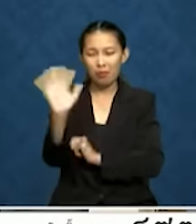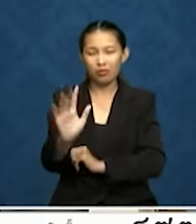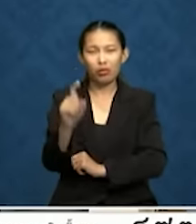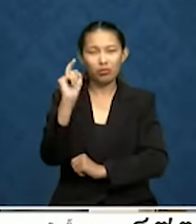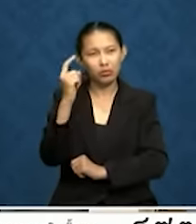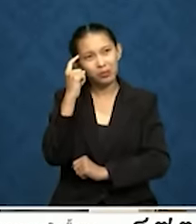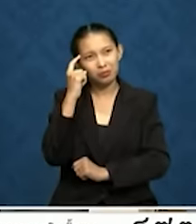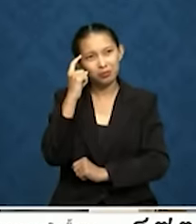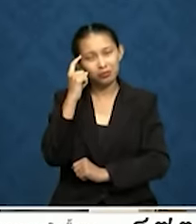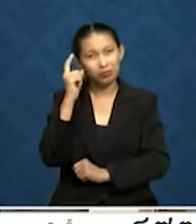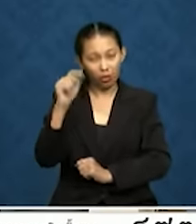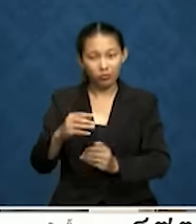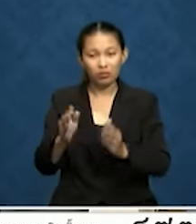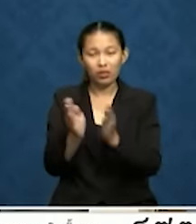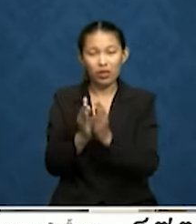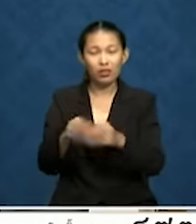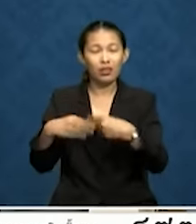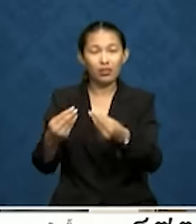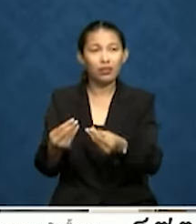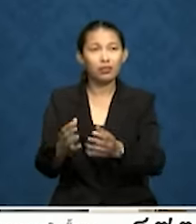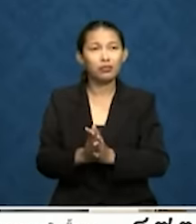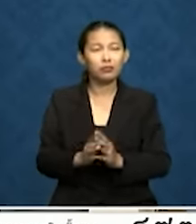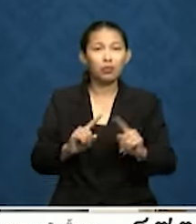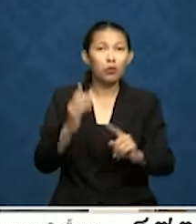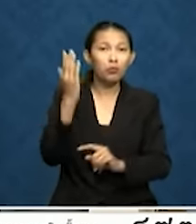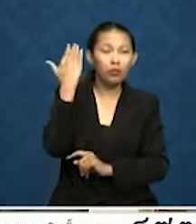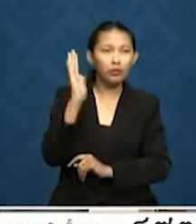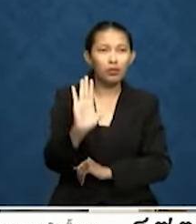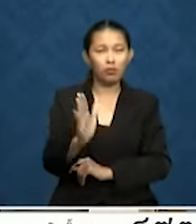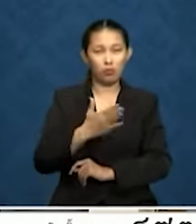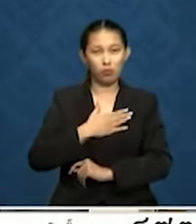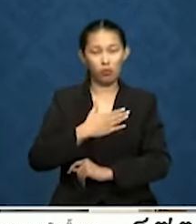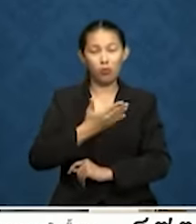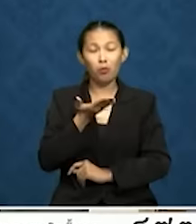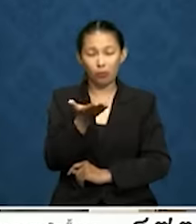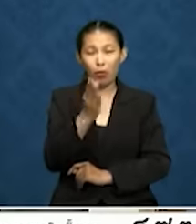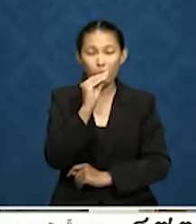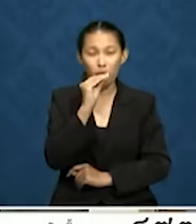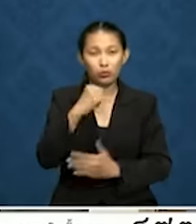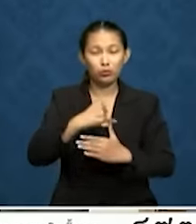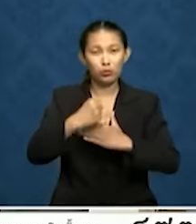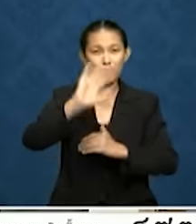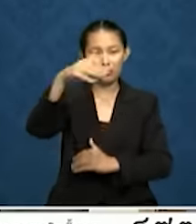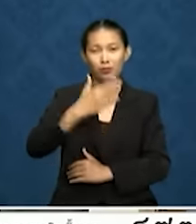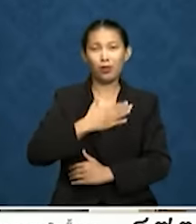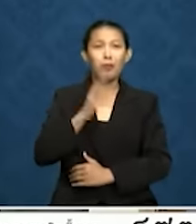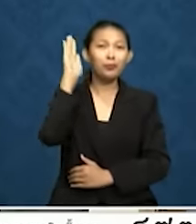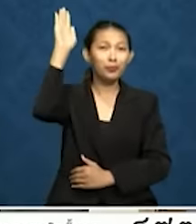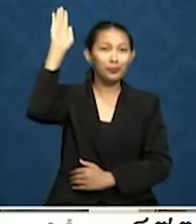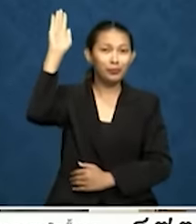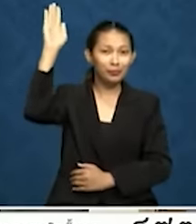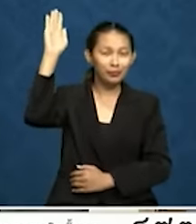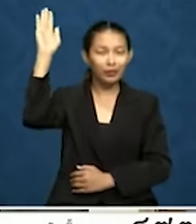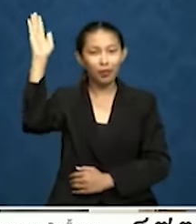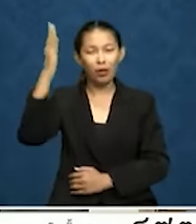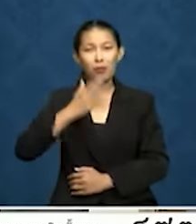แนนเลยแต่ก็จะมีบอกข่าวที่แล้วนะครับเดี๋ยวก่อนผมว่าให้จบนะ ท่านประธานขออนุญาตครับท่านประธานครับ